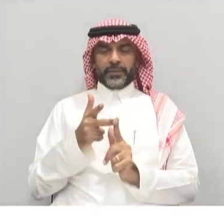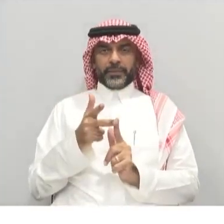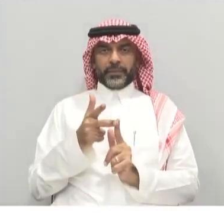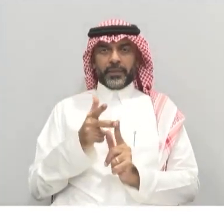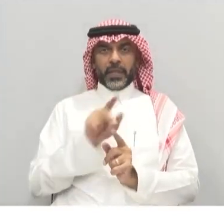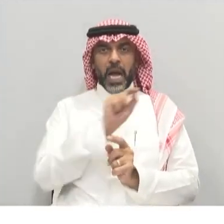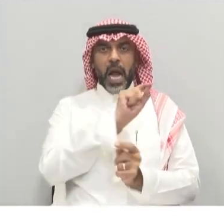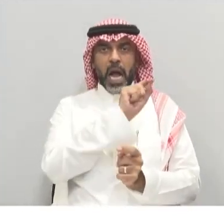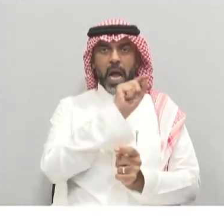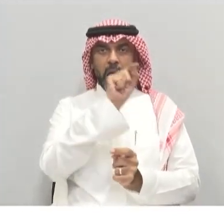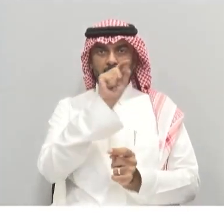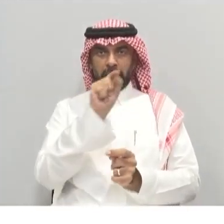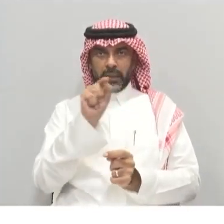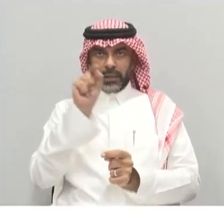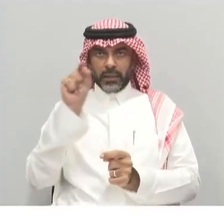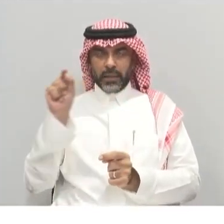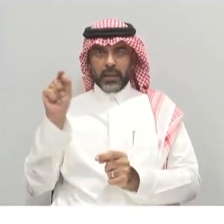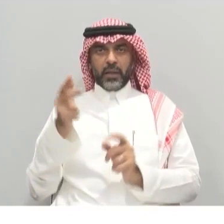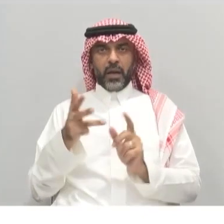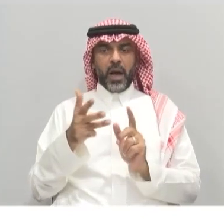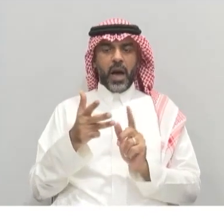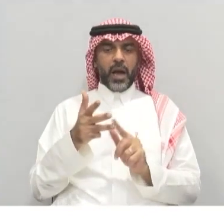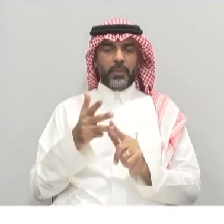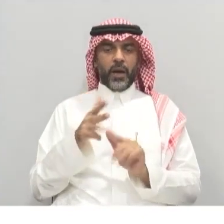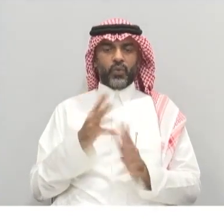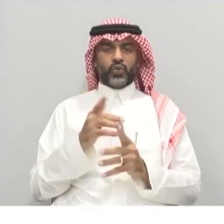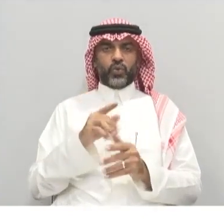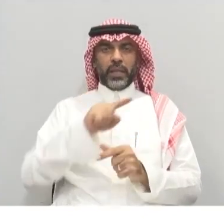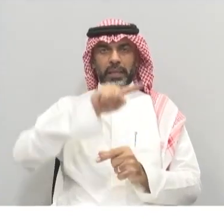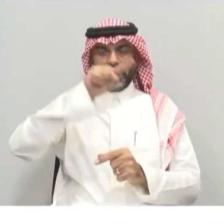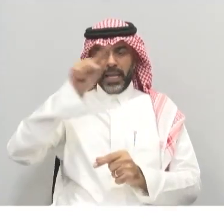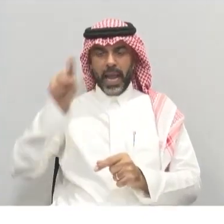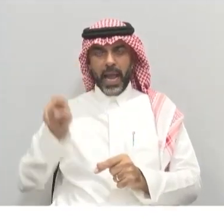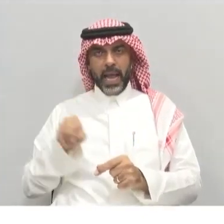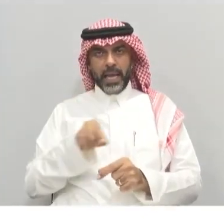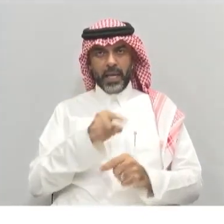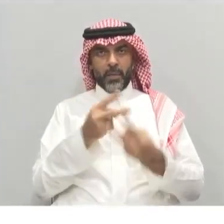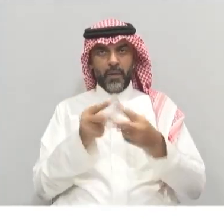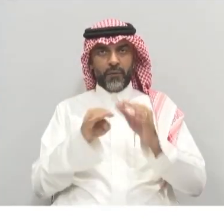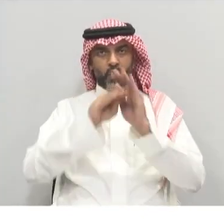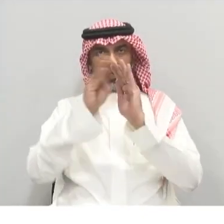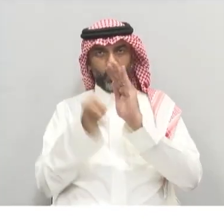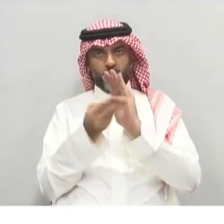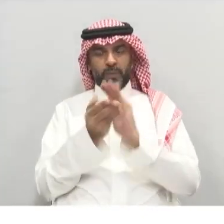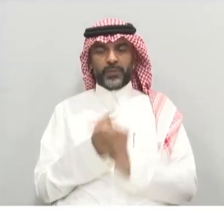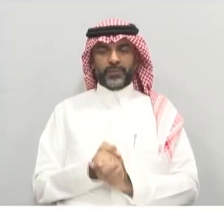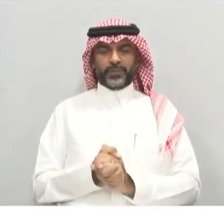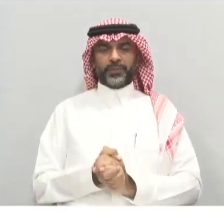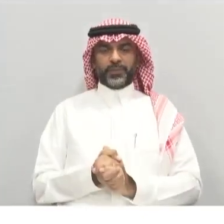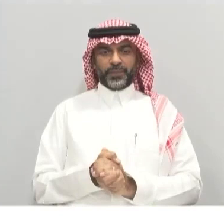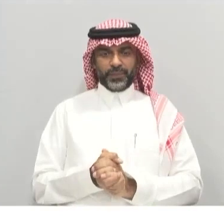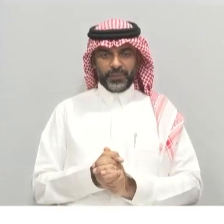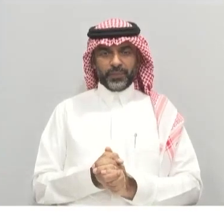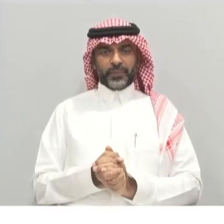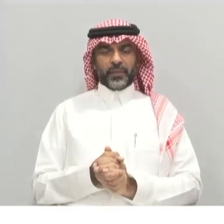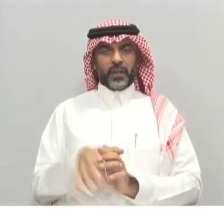ذكرنا المخطط الخطي واخيرا ذكرنا المخطط الدائري المجوف بمخطط العمودي